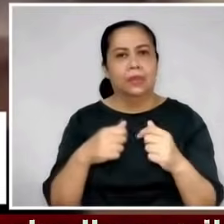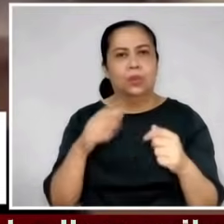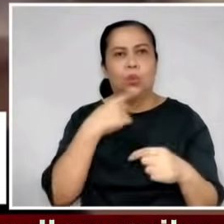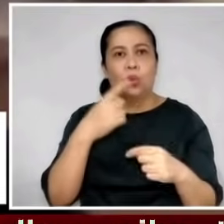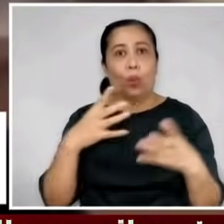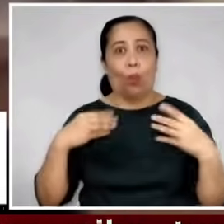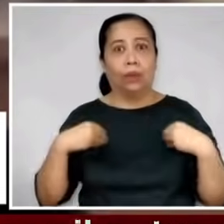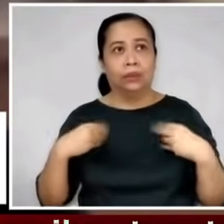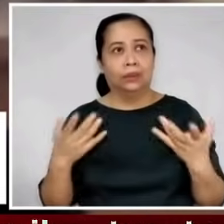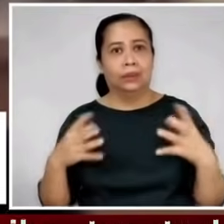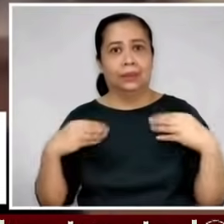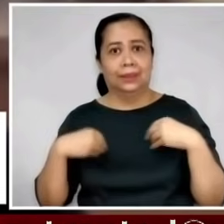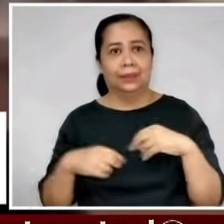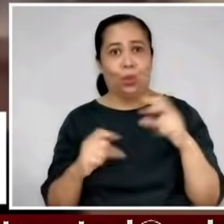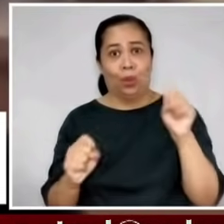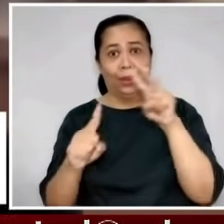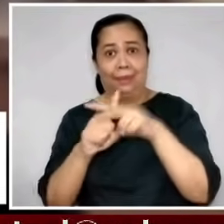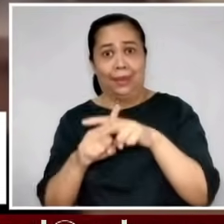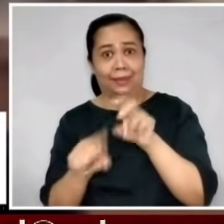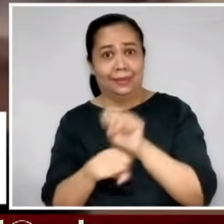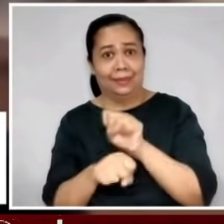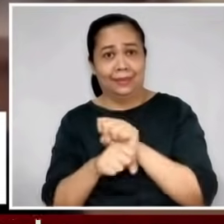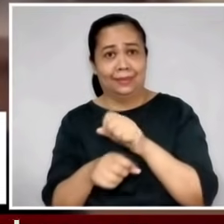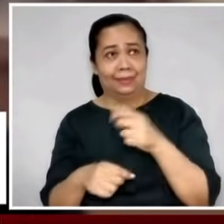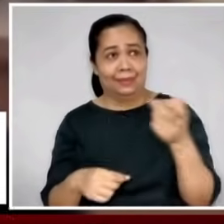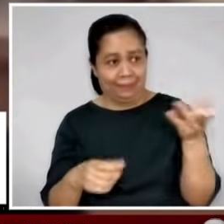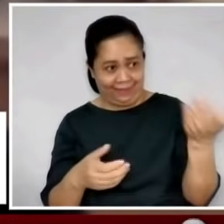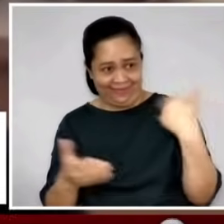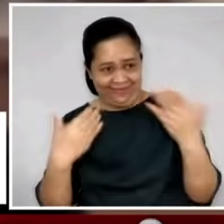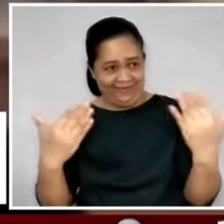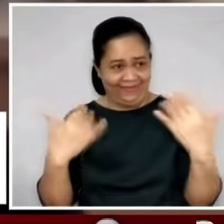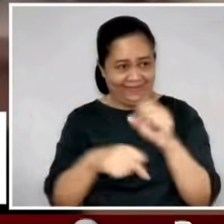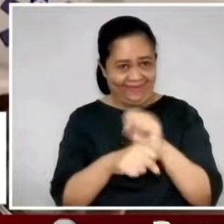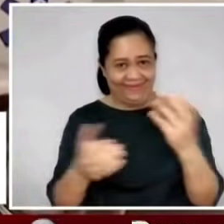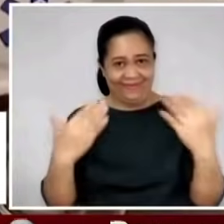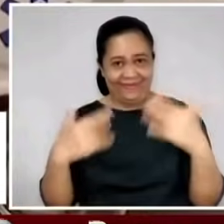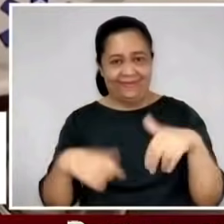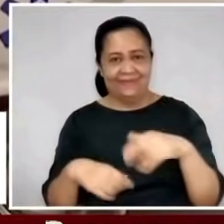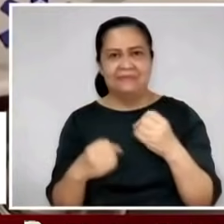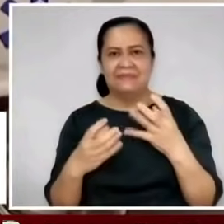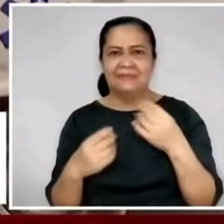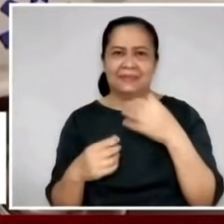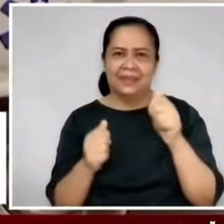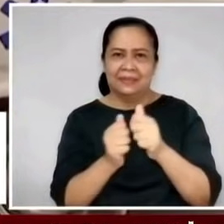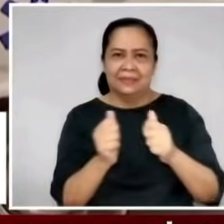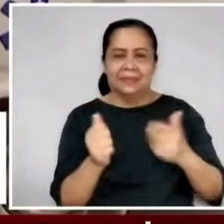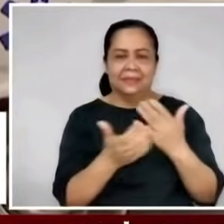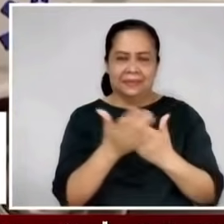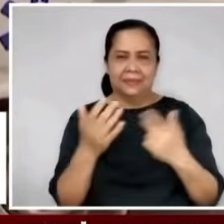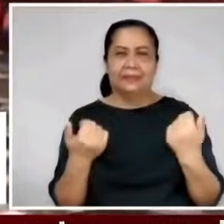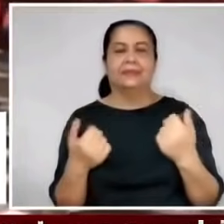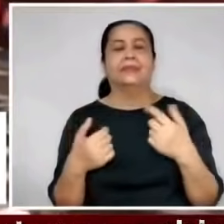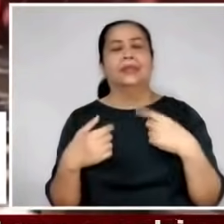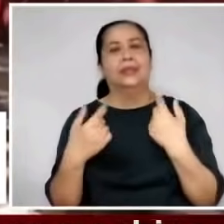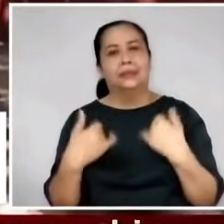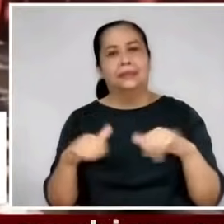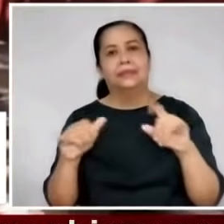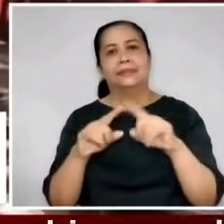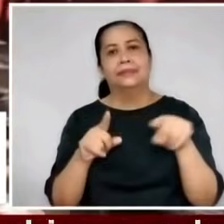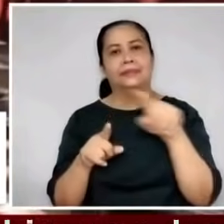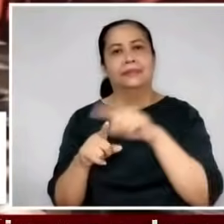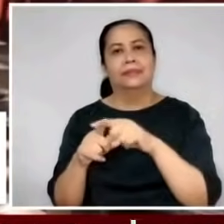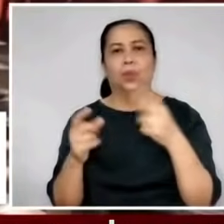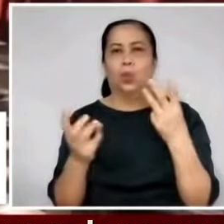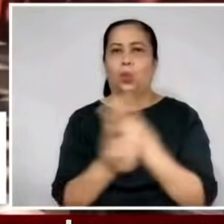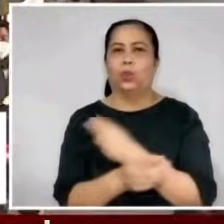mga gustong sumali at magtrabaho dito sa atin sa gobyerno. Samantala, dahil sa malalang sitwasyon